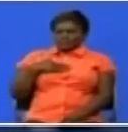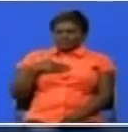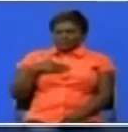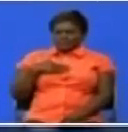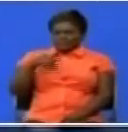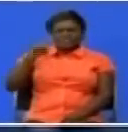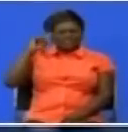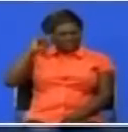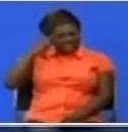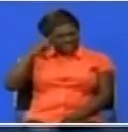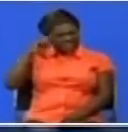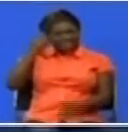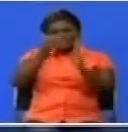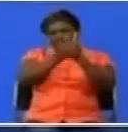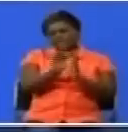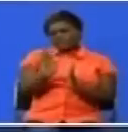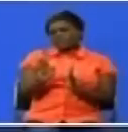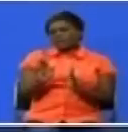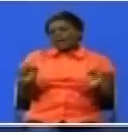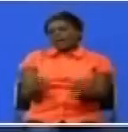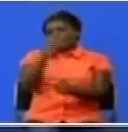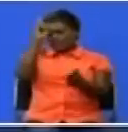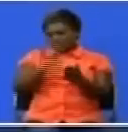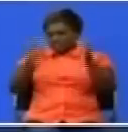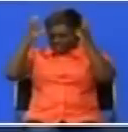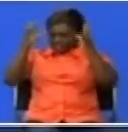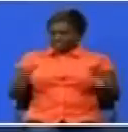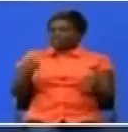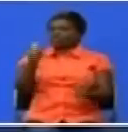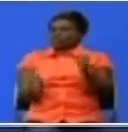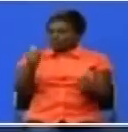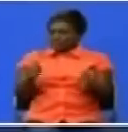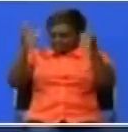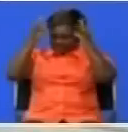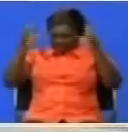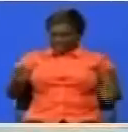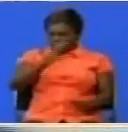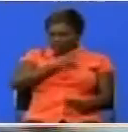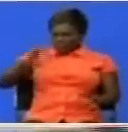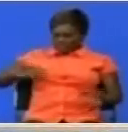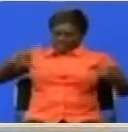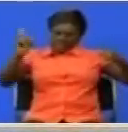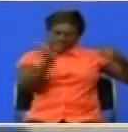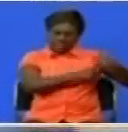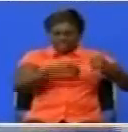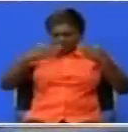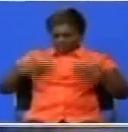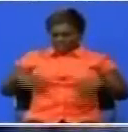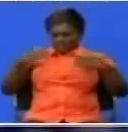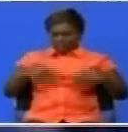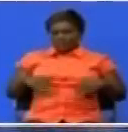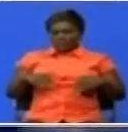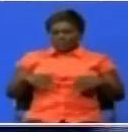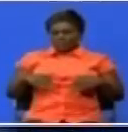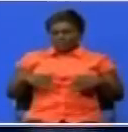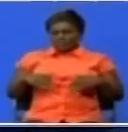na kuponda upeo wa taaluma yake itakomea wapi na ni uamuzi upi utakaofikiwa na kamati ya watu sita iliyoteuliwa na tume ya